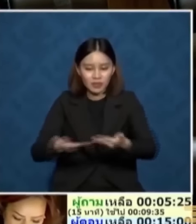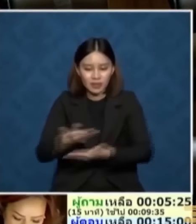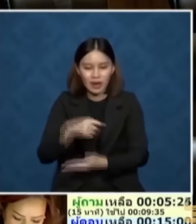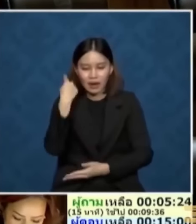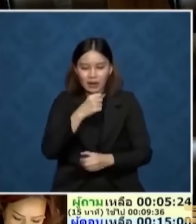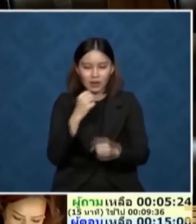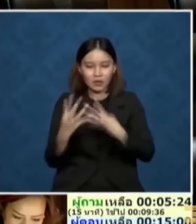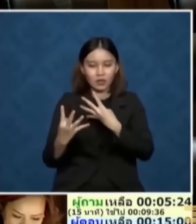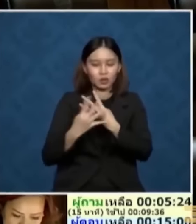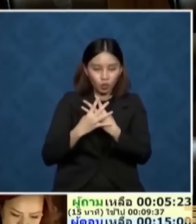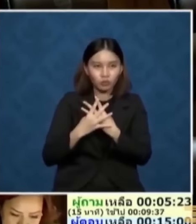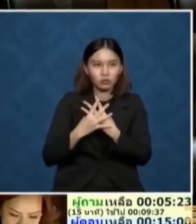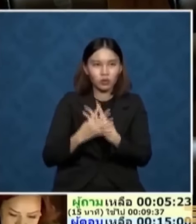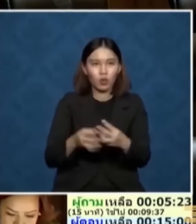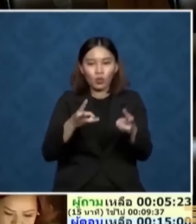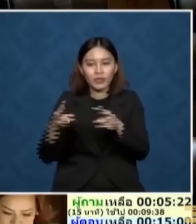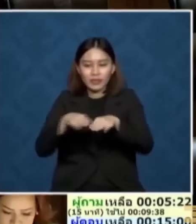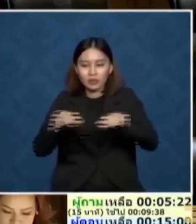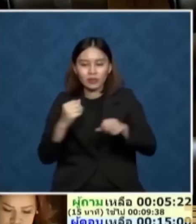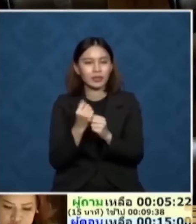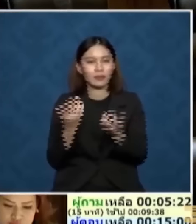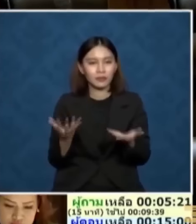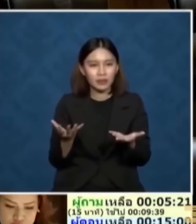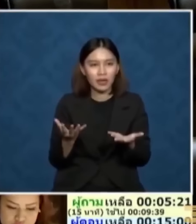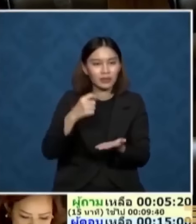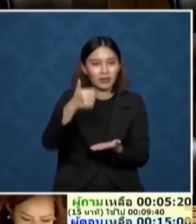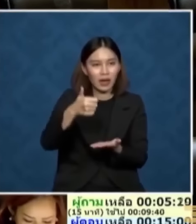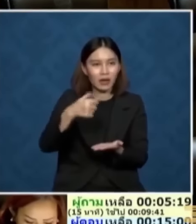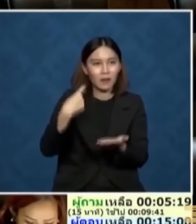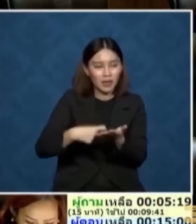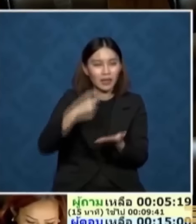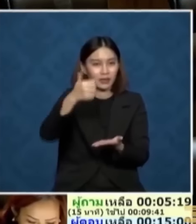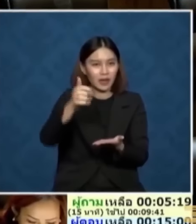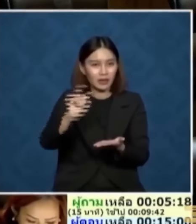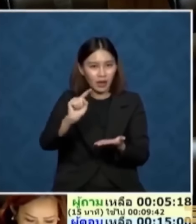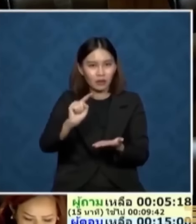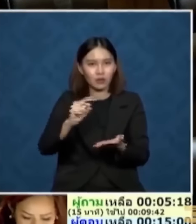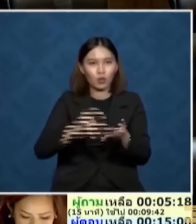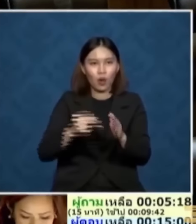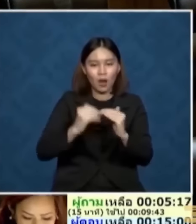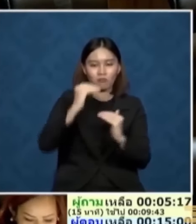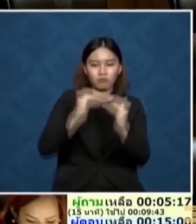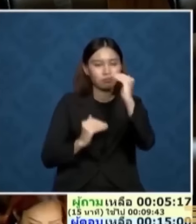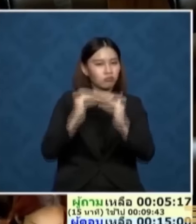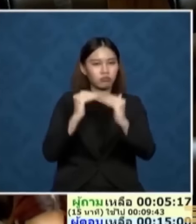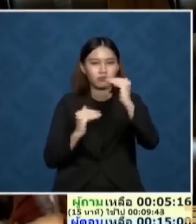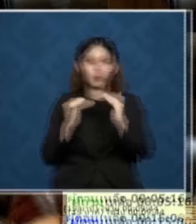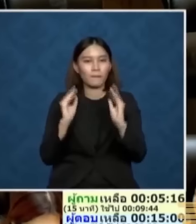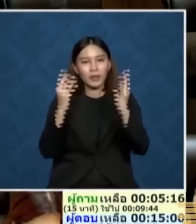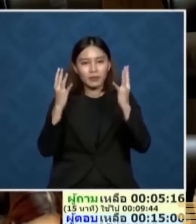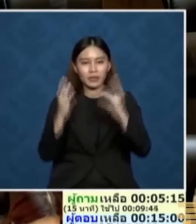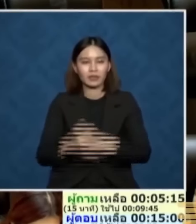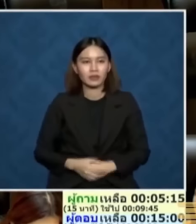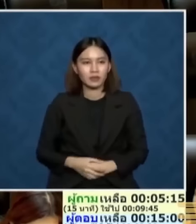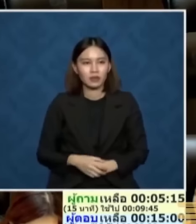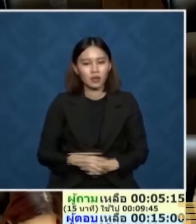ขังจะวางอยู่บนหลักการใดที่จะเป็นการประกันตีประกันว่าจะไม่มีการเลือกปฏิบัติต่อผู้ต้องขังในท